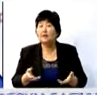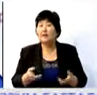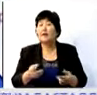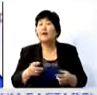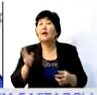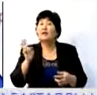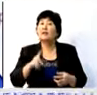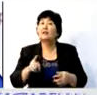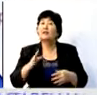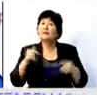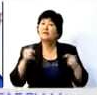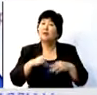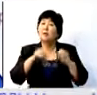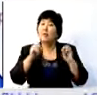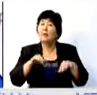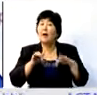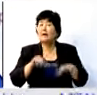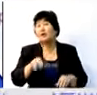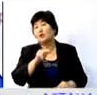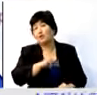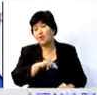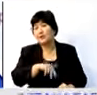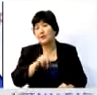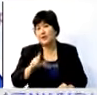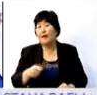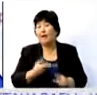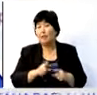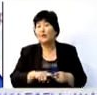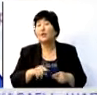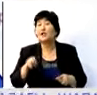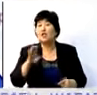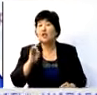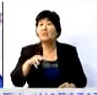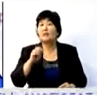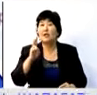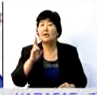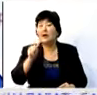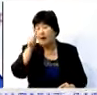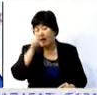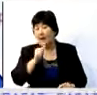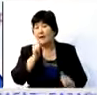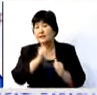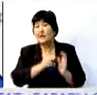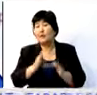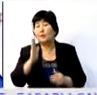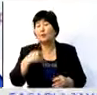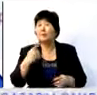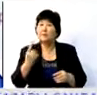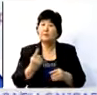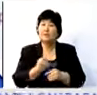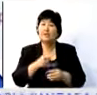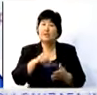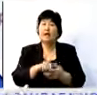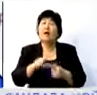келетін мамандығына, атқаратын жұмысына. Бұнда жәрмеңкелерді енді ай сайын ауданда болып тұр, біз бірінші рет әкеп бір,